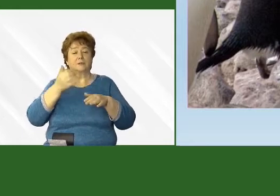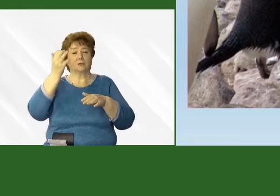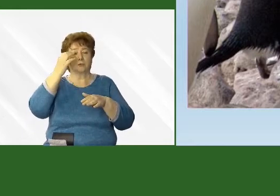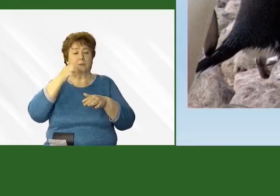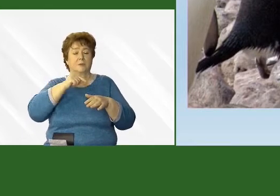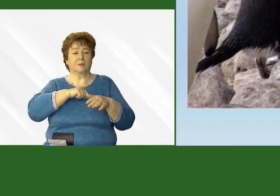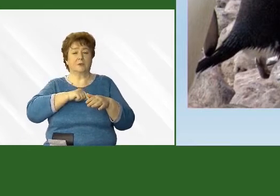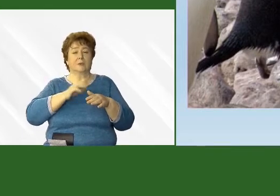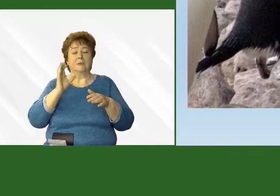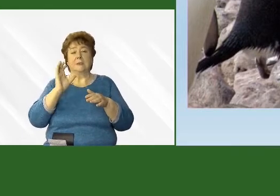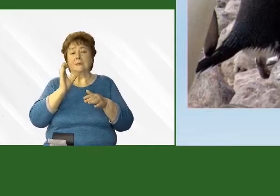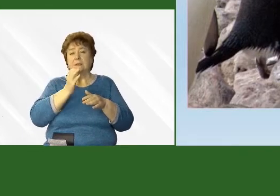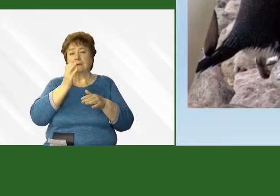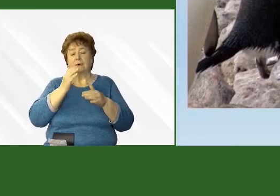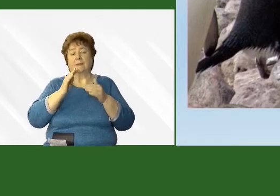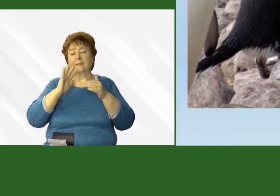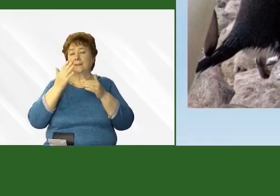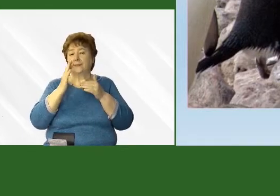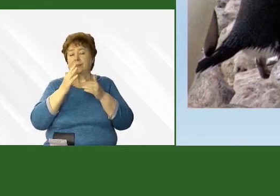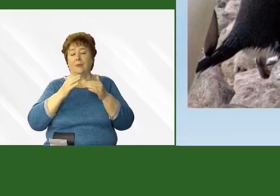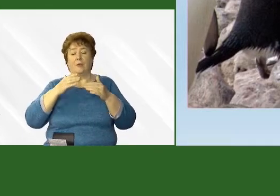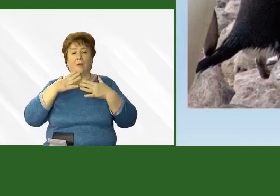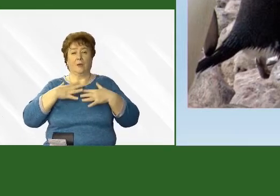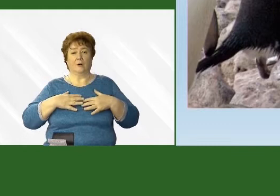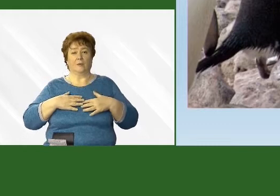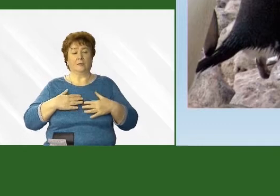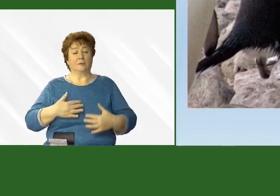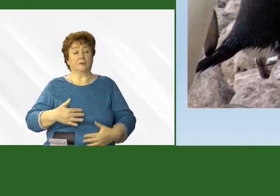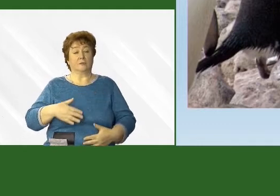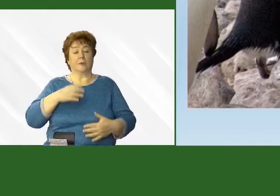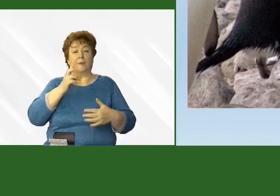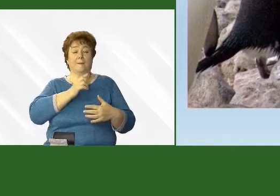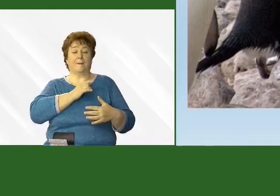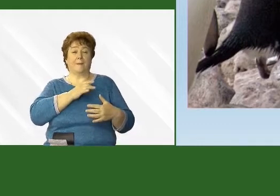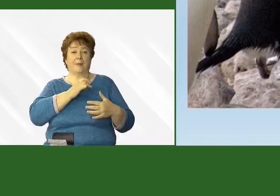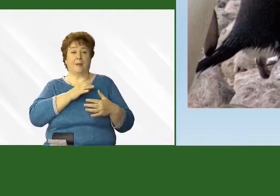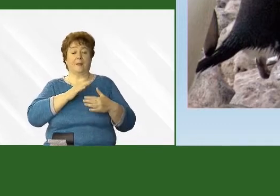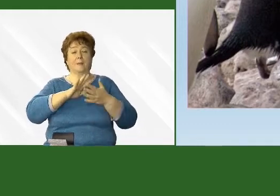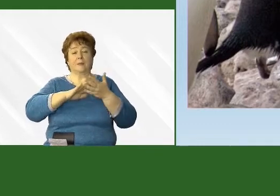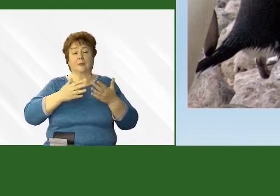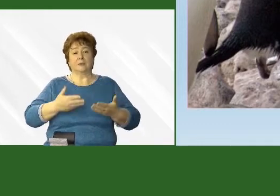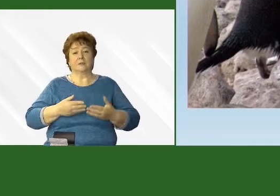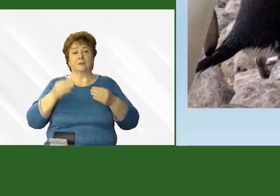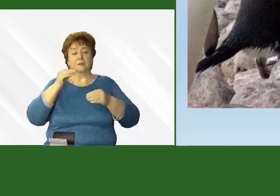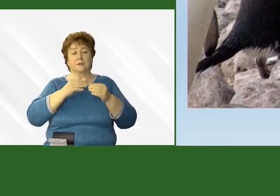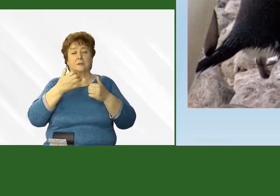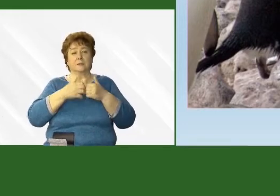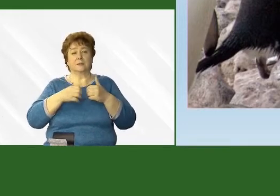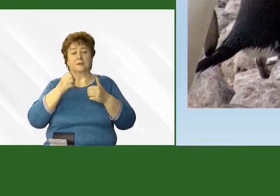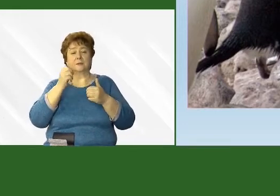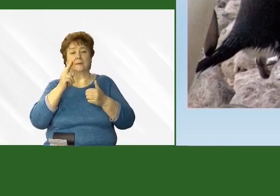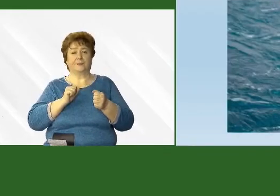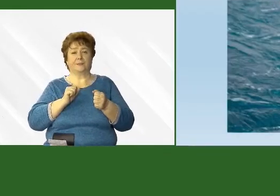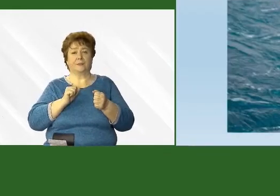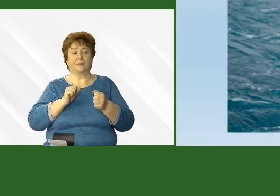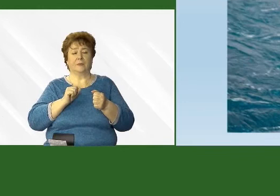с характерным синеватым отливом. Грудь и брюхо белые. Продолжительность жизни составляет в среднем 12